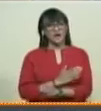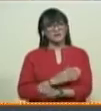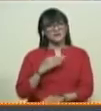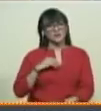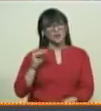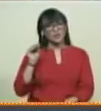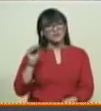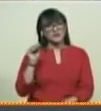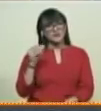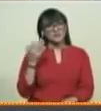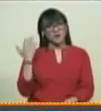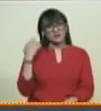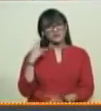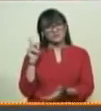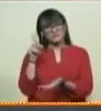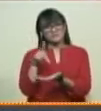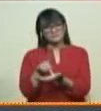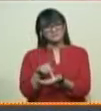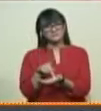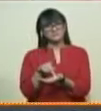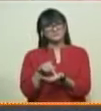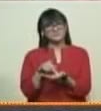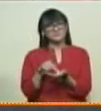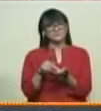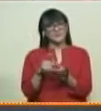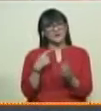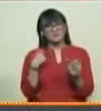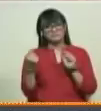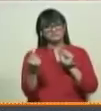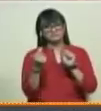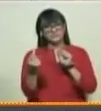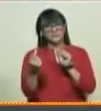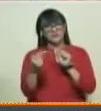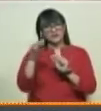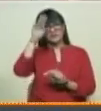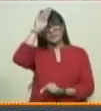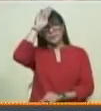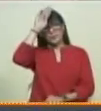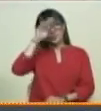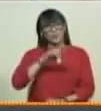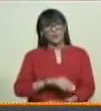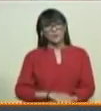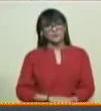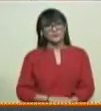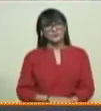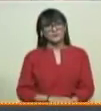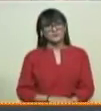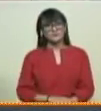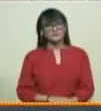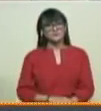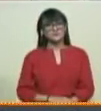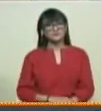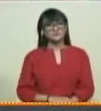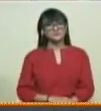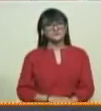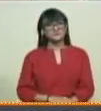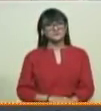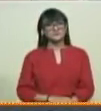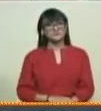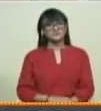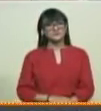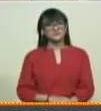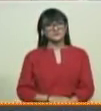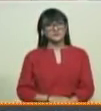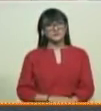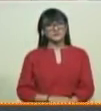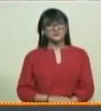Ankara y luego como conversamos en Estambul. Benim daha önceki Ankara ziyaretimde ve daha